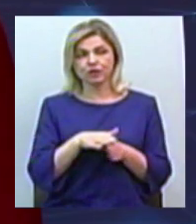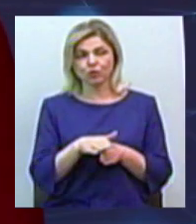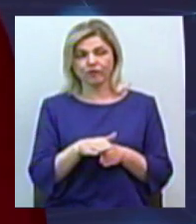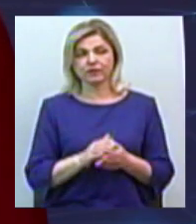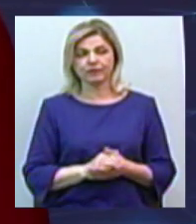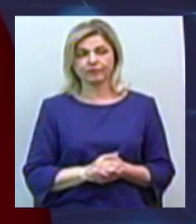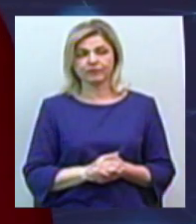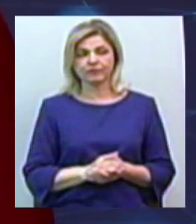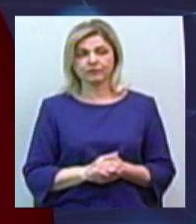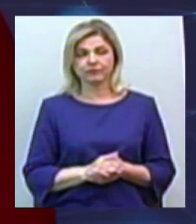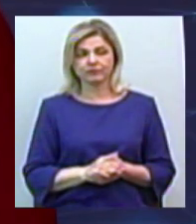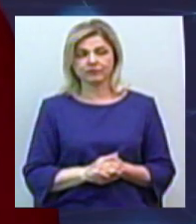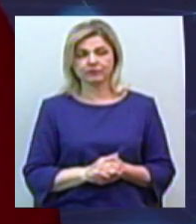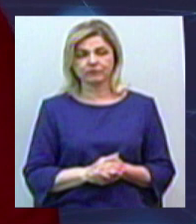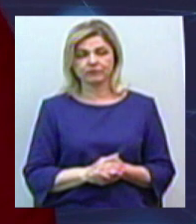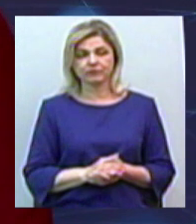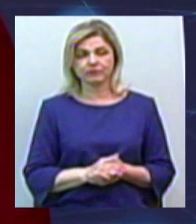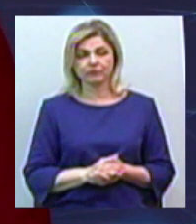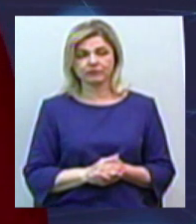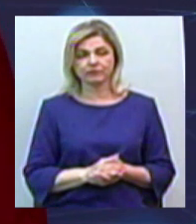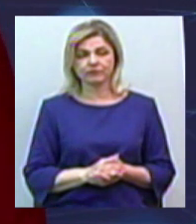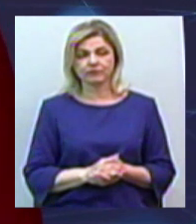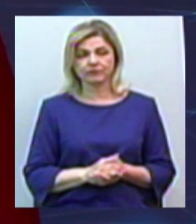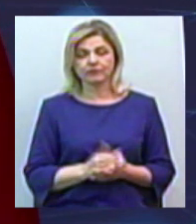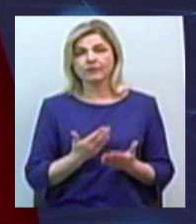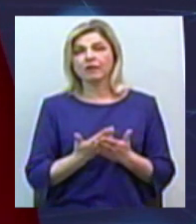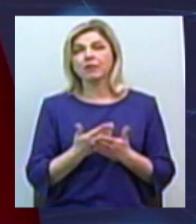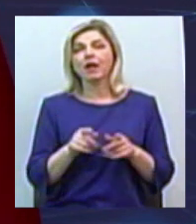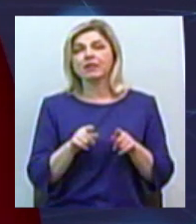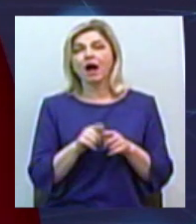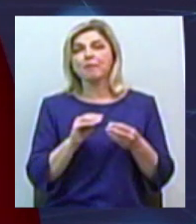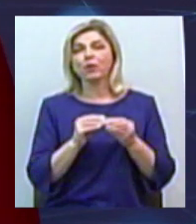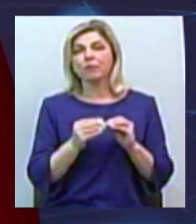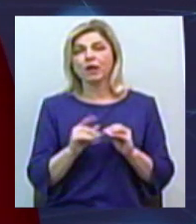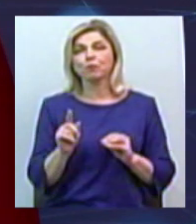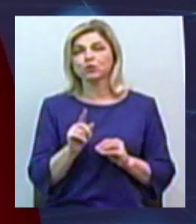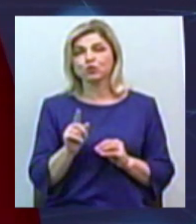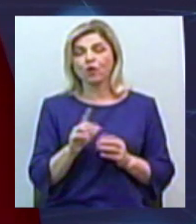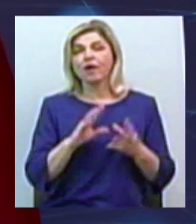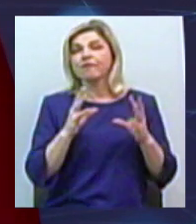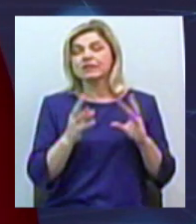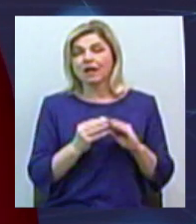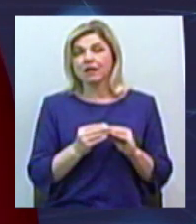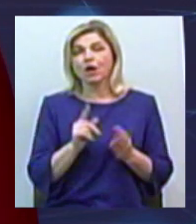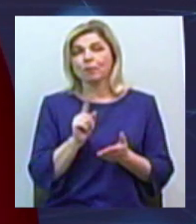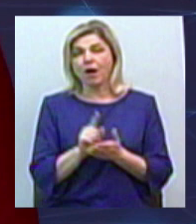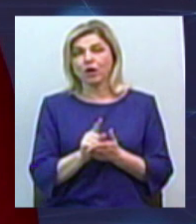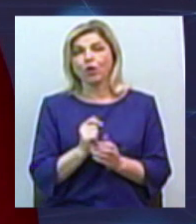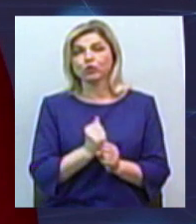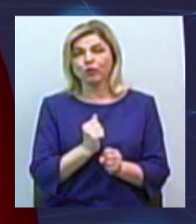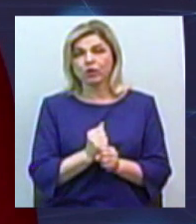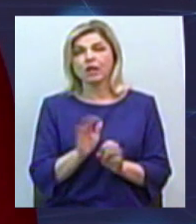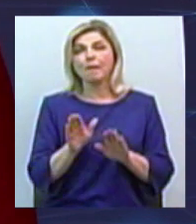реалізований. Ну, насамперед, стосовно, наприклад, такої проблеми, що утворювалося, що взагалі мало утворитися після